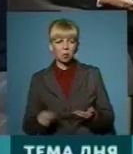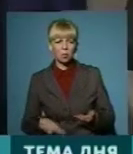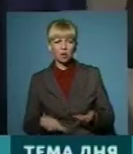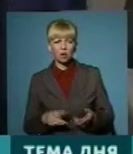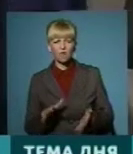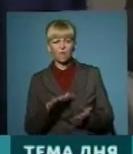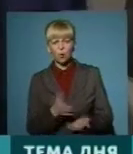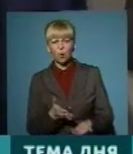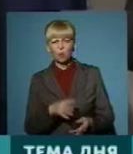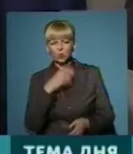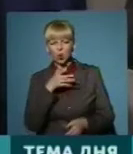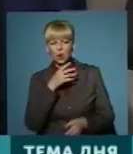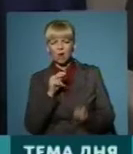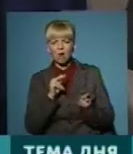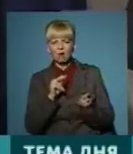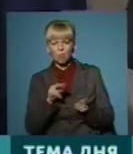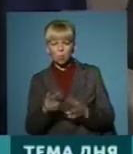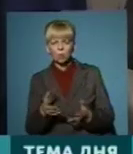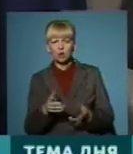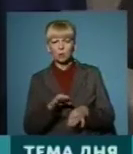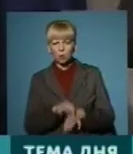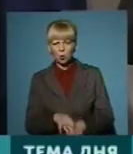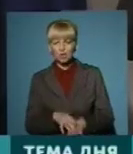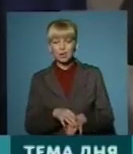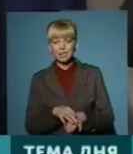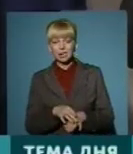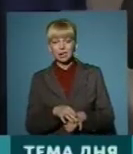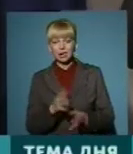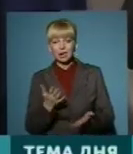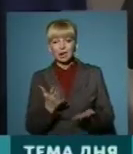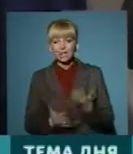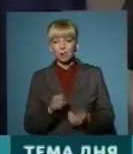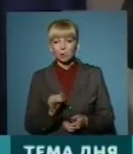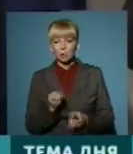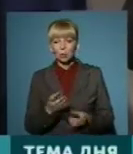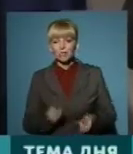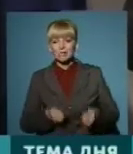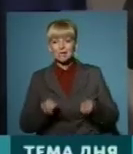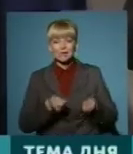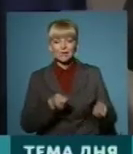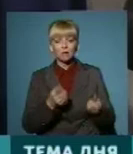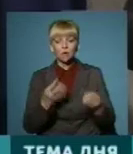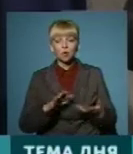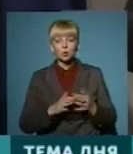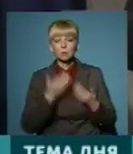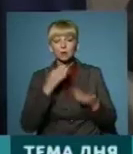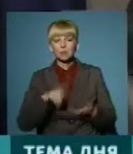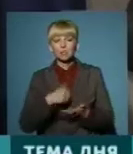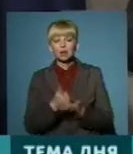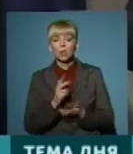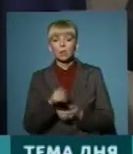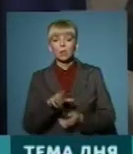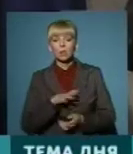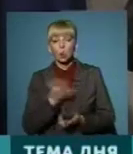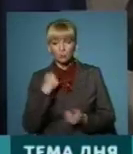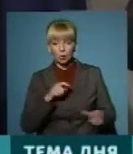вот мы многие лет там наблюдания проводили и так далее. Вы, вот если бы просто-напросто заехать в каждое село, спросить голову сельской рады, кто здесь был,